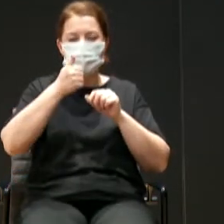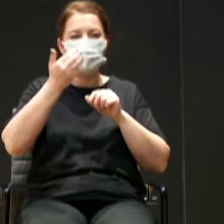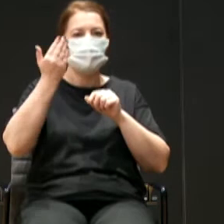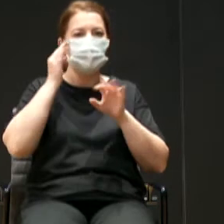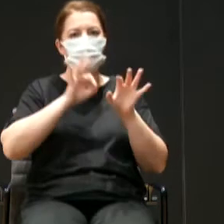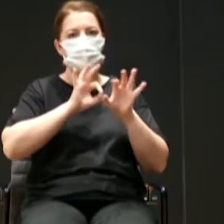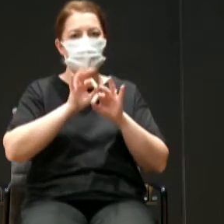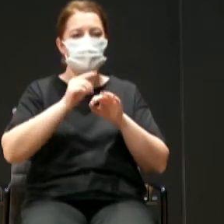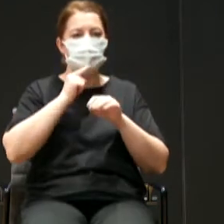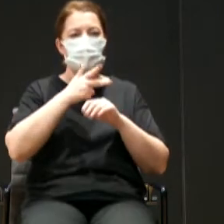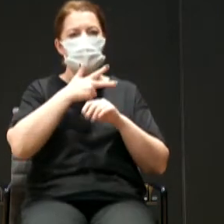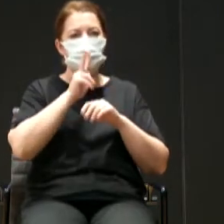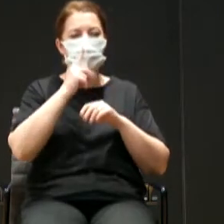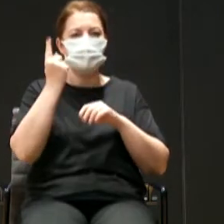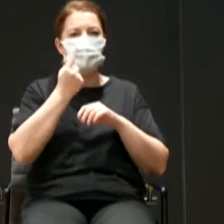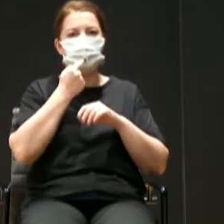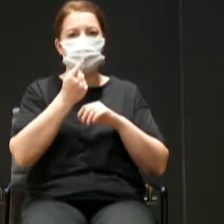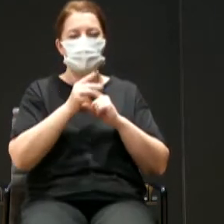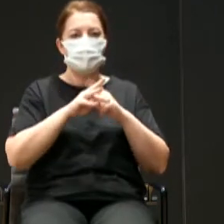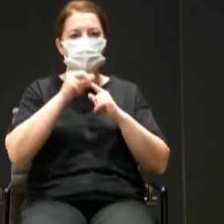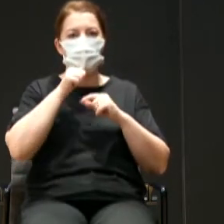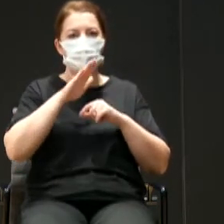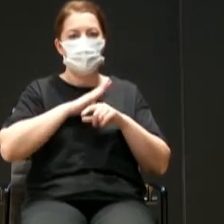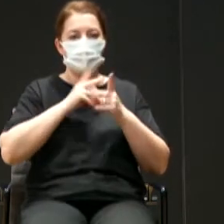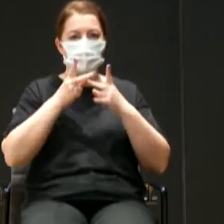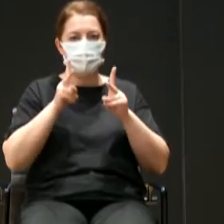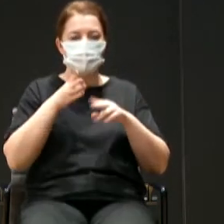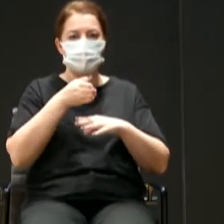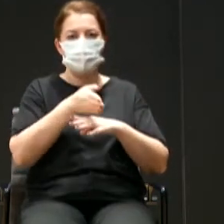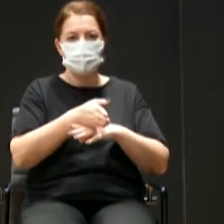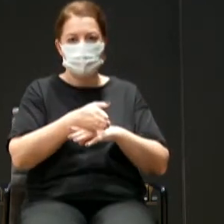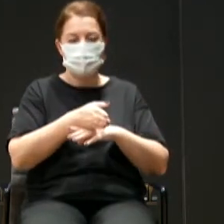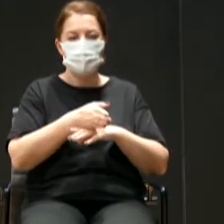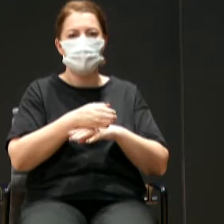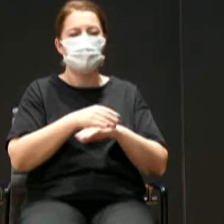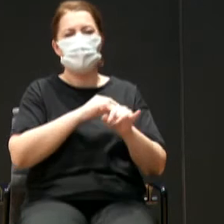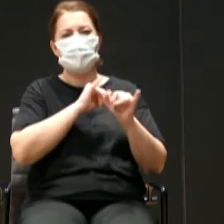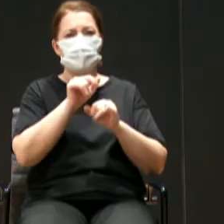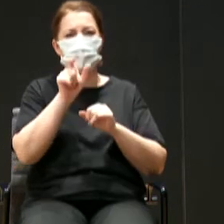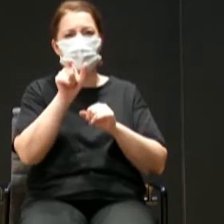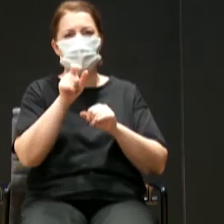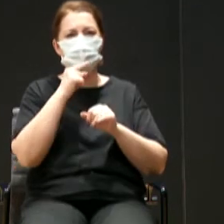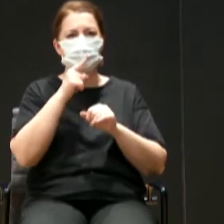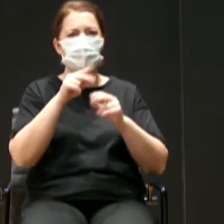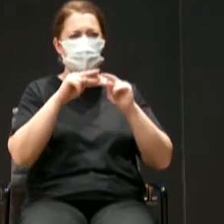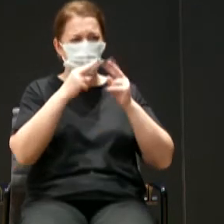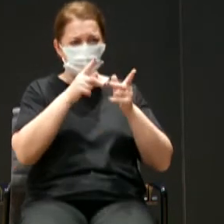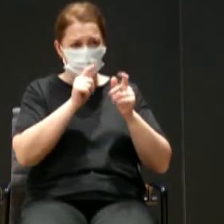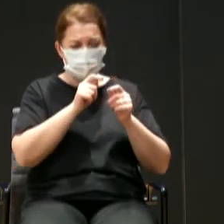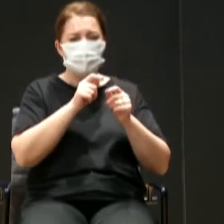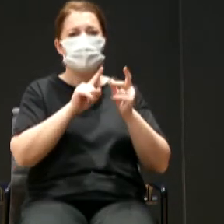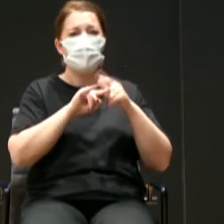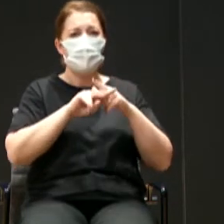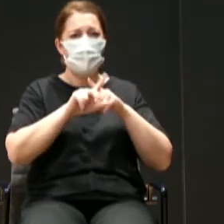kullandı. Buna benzer bir kelime kullandı. Ekrem İmamoğlu açılışa geliyor, yine böyle bir kelime kullanıyor. Burayı birine vereceklerdi, ihale